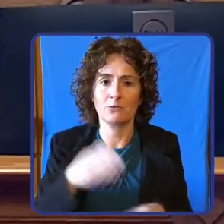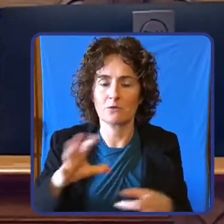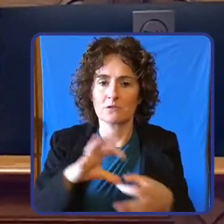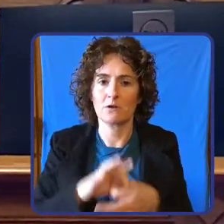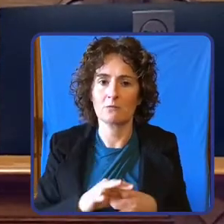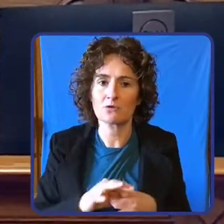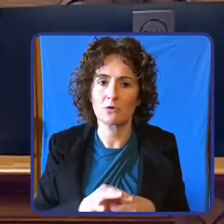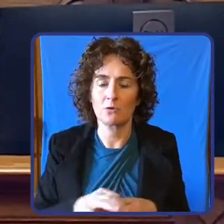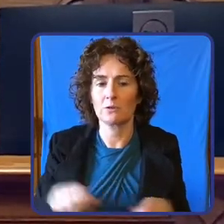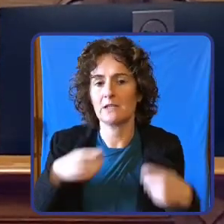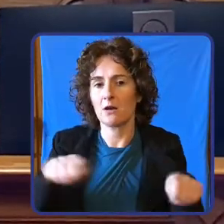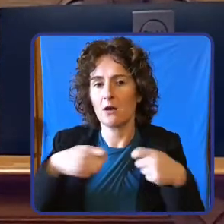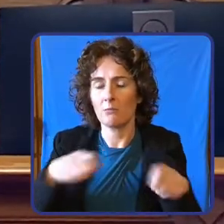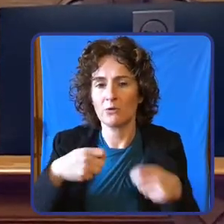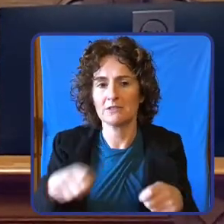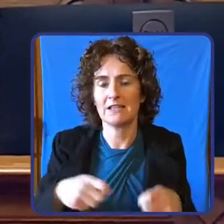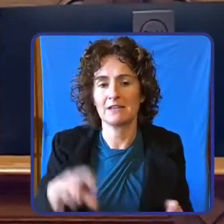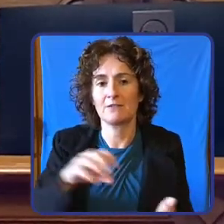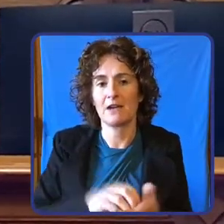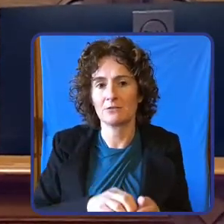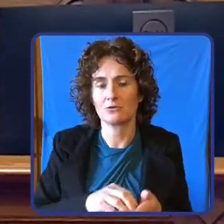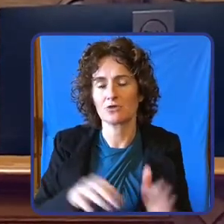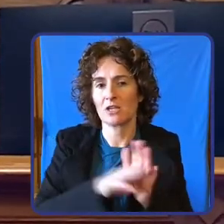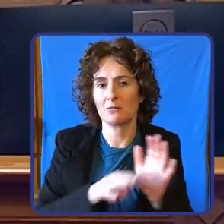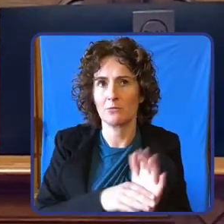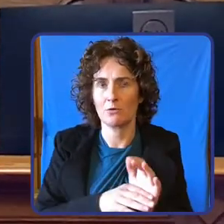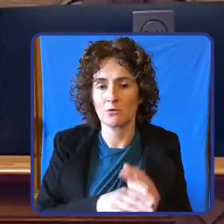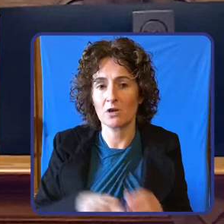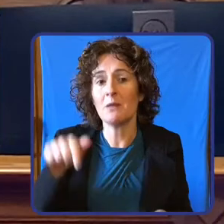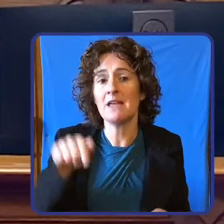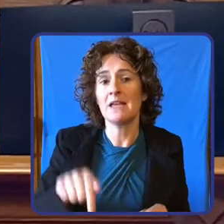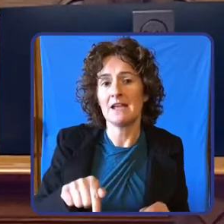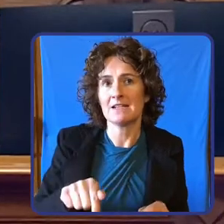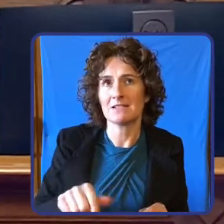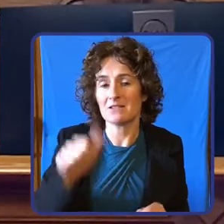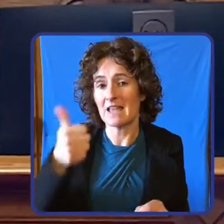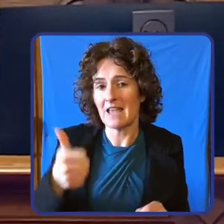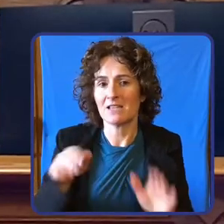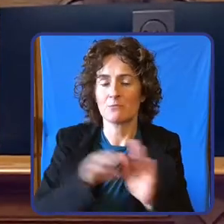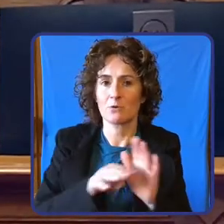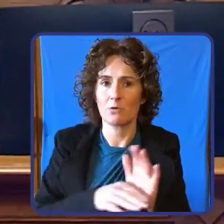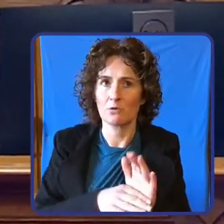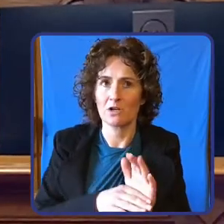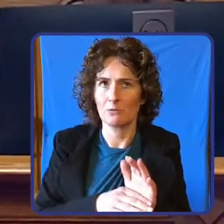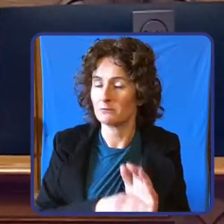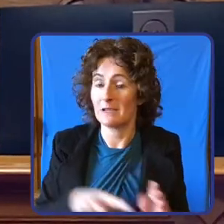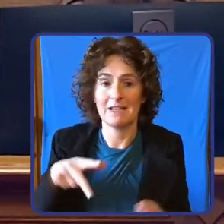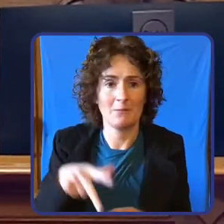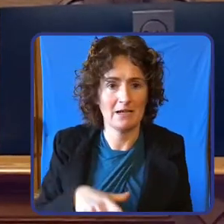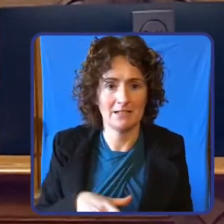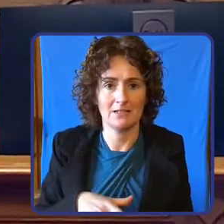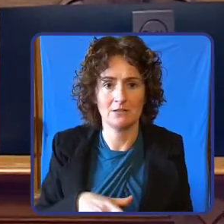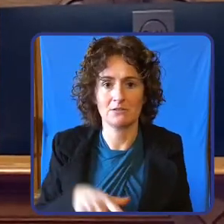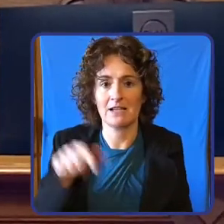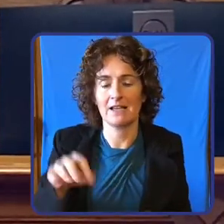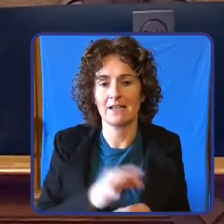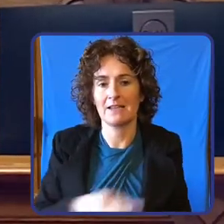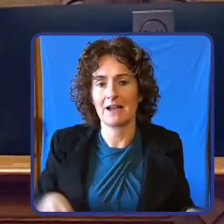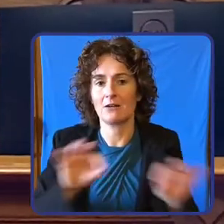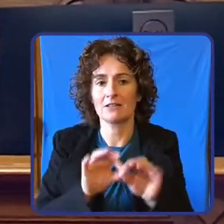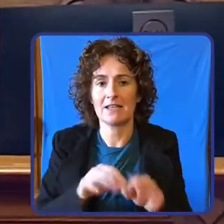az egész programba ezt az egy programot nem állították még le, úgyhogy ennek a teljes Szikáncsi